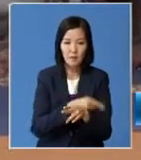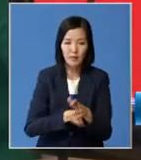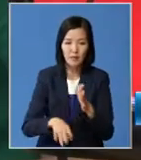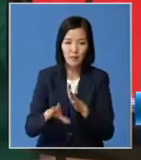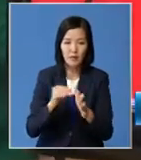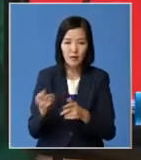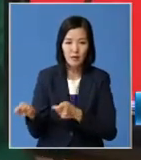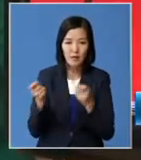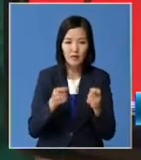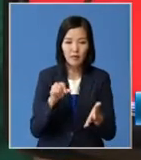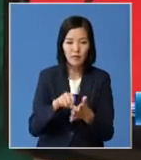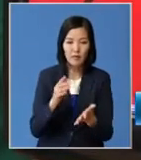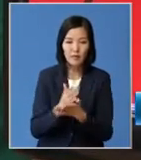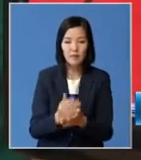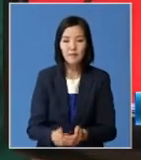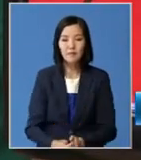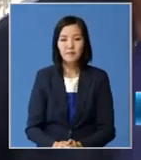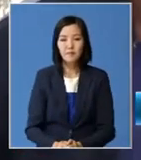әкелген.